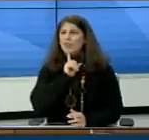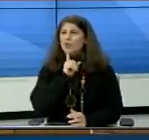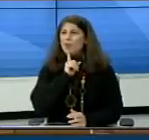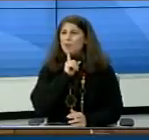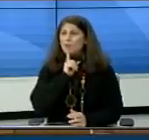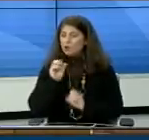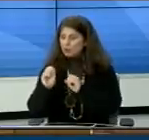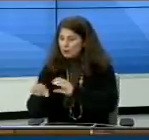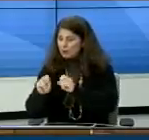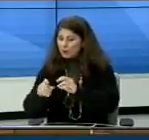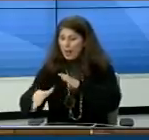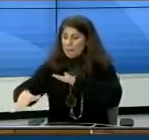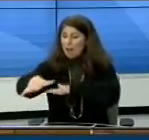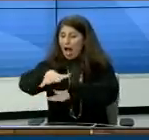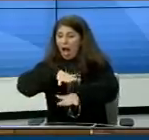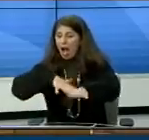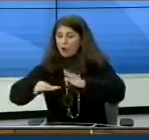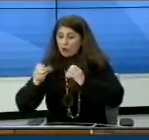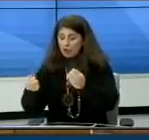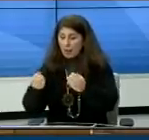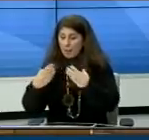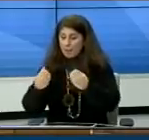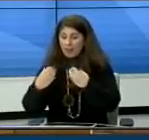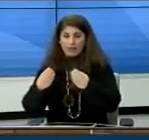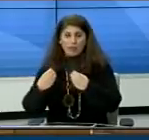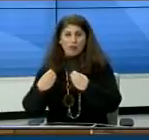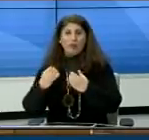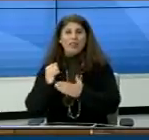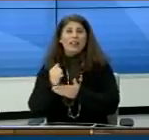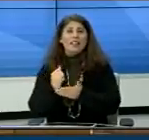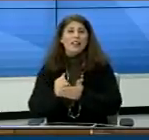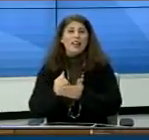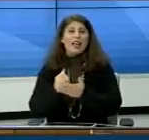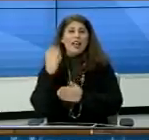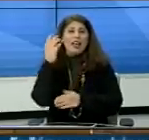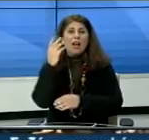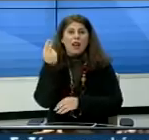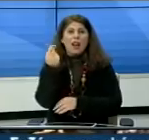και τα λεφτόδεντρα ανήκουν πια σε άλλες εποχές.